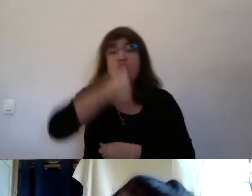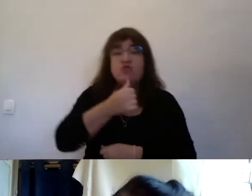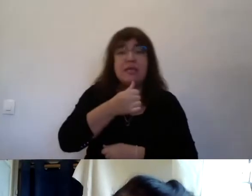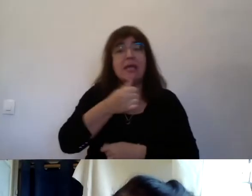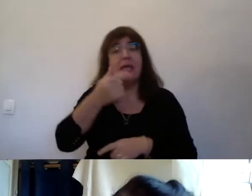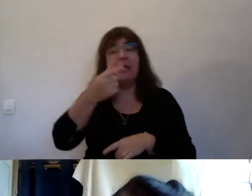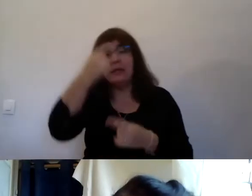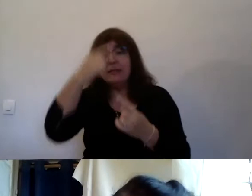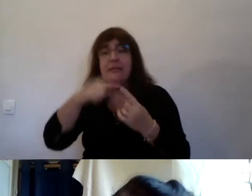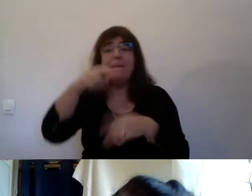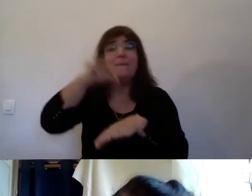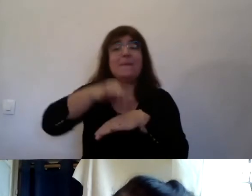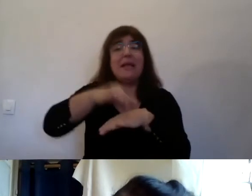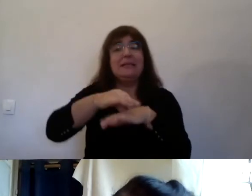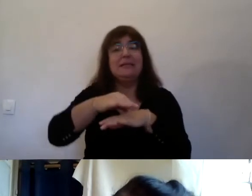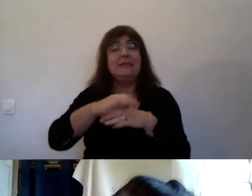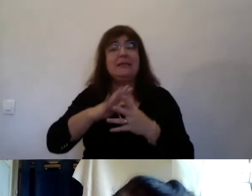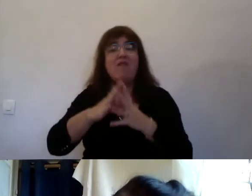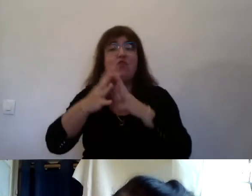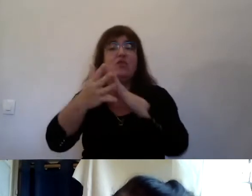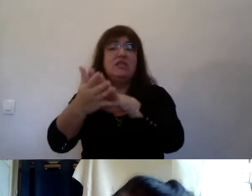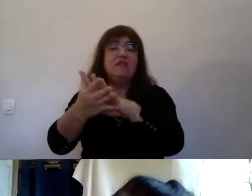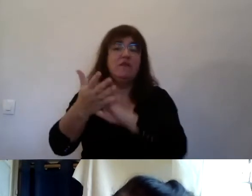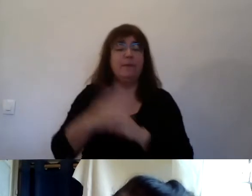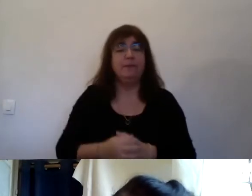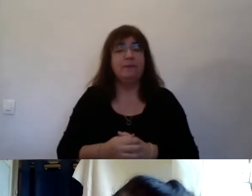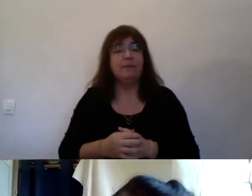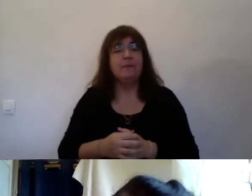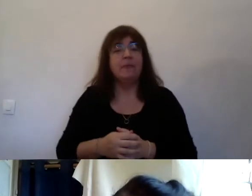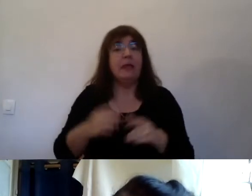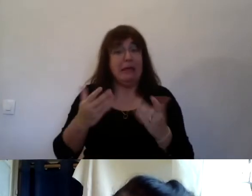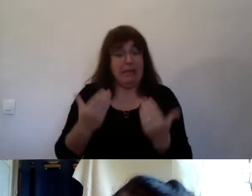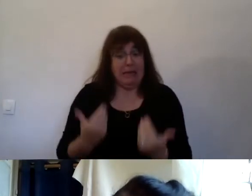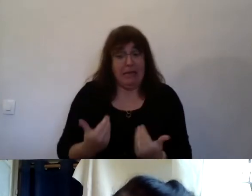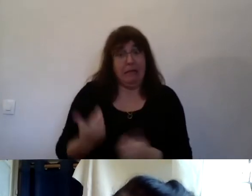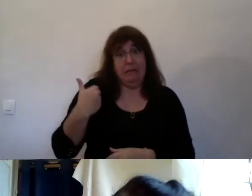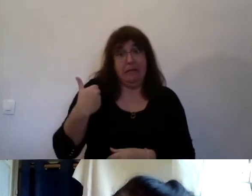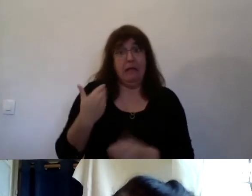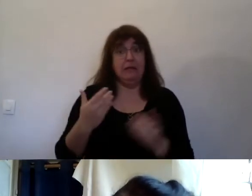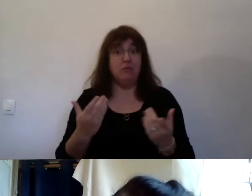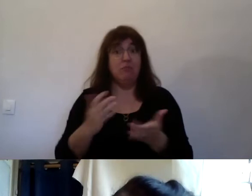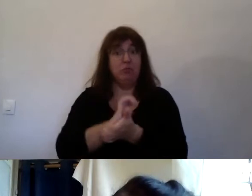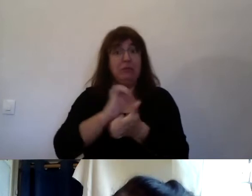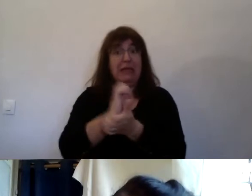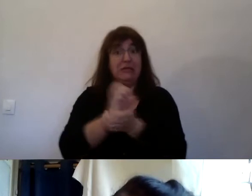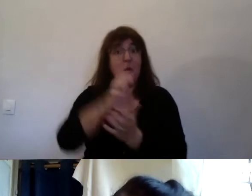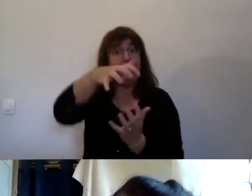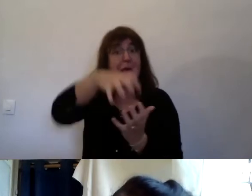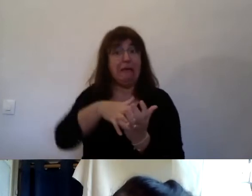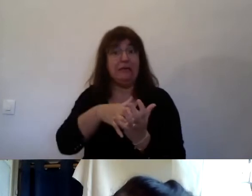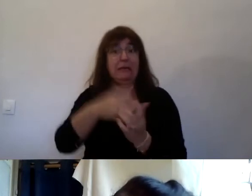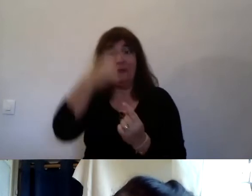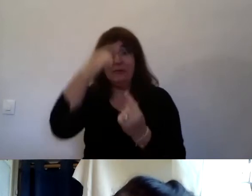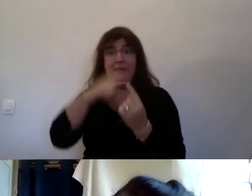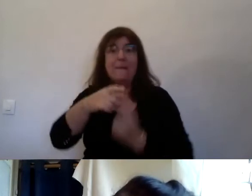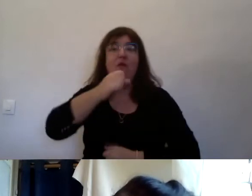neuroévolutives. Et puis là, tout récemment, elle vient de publier un bel article sur les vieux. On ne sait pas comment les